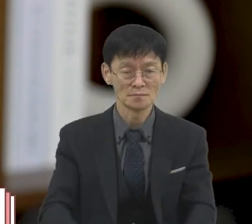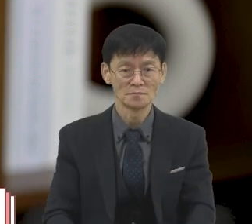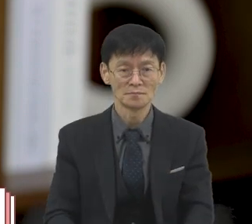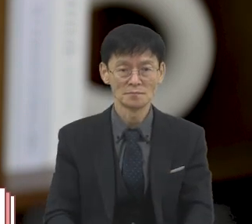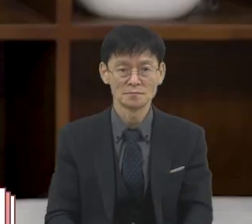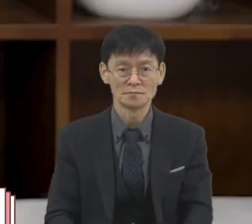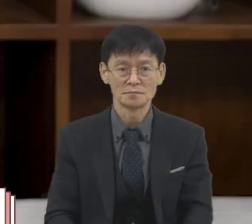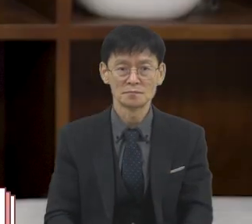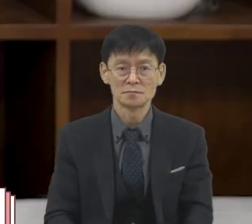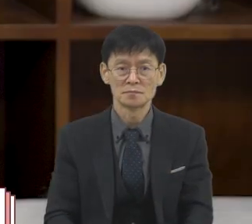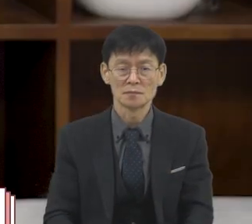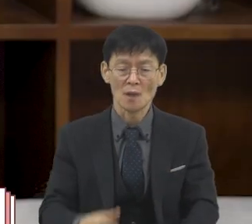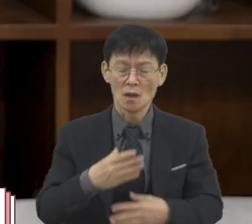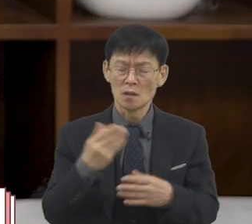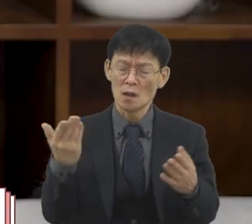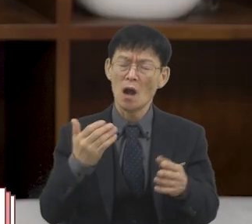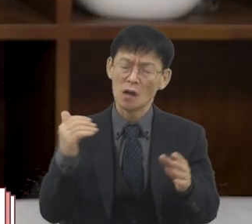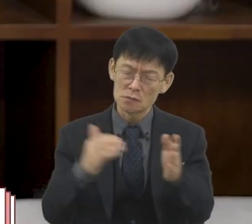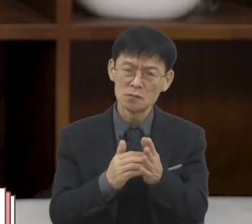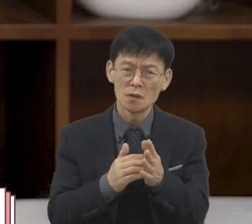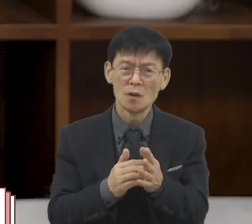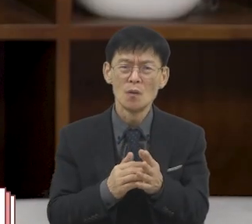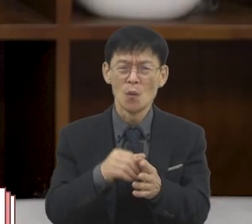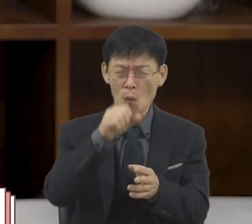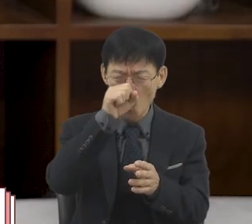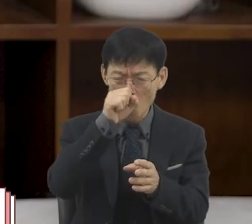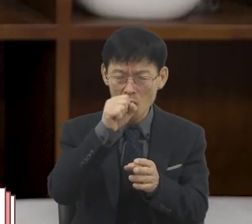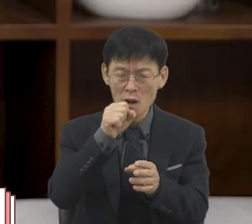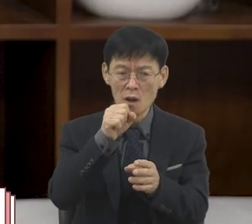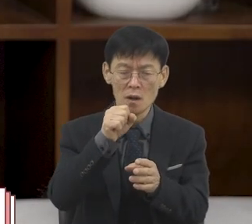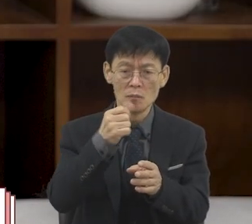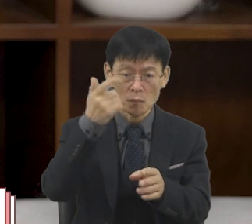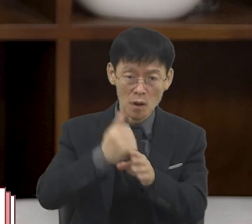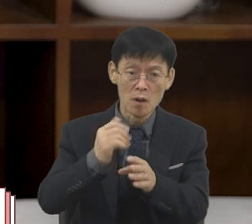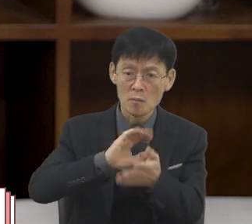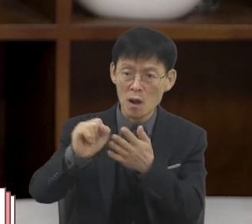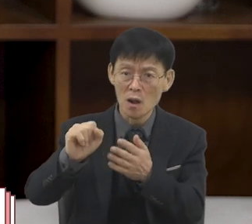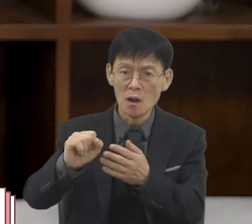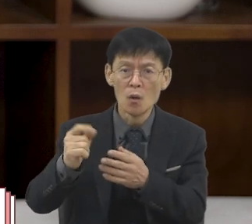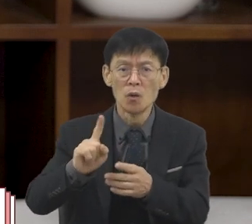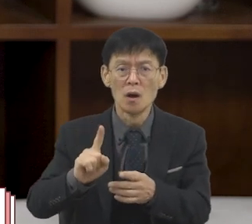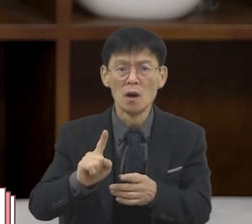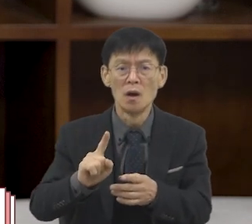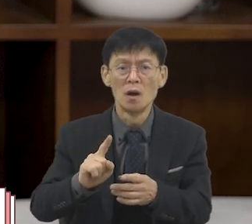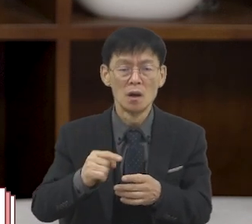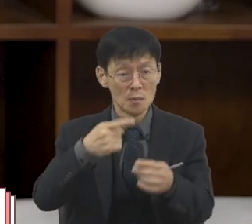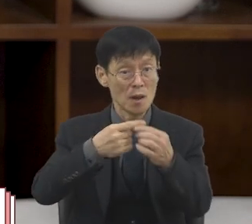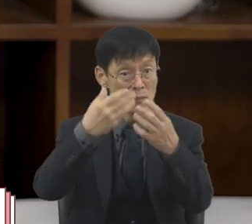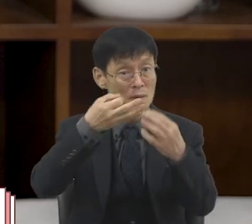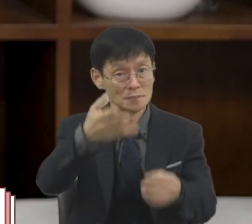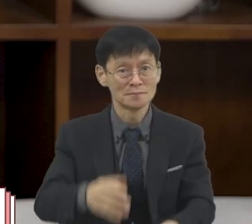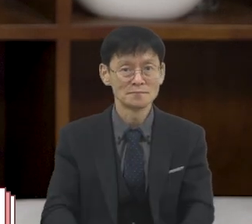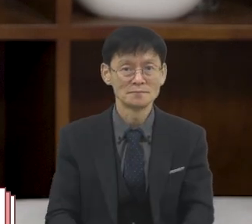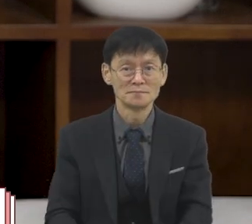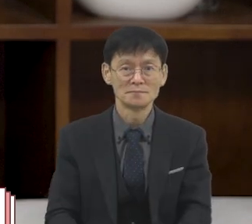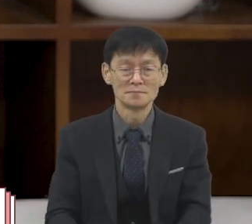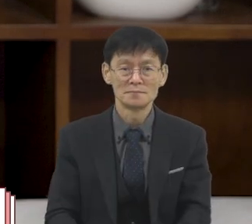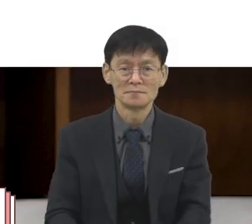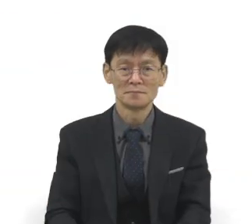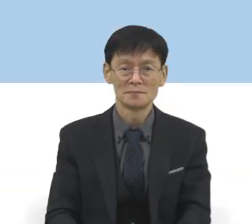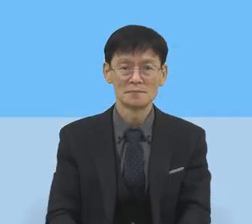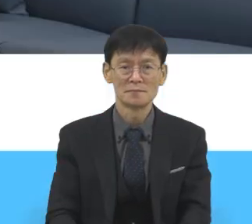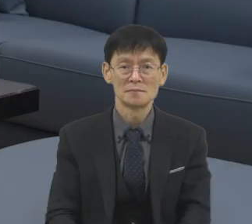보여드리겠습니다. 안정적으로 일할 수 있는 기회를 뺏긴다면 기분이 어떨까요? 첫 번째 사례 보시죠.